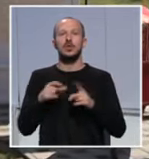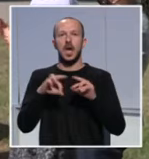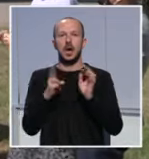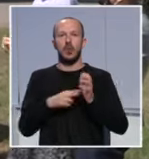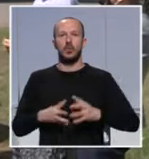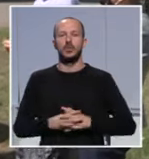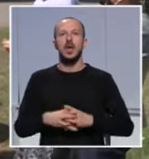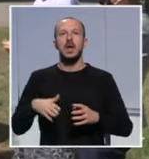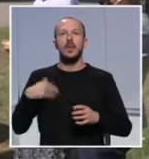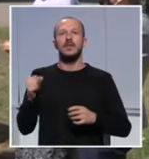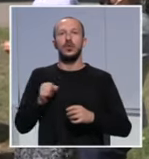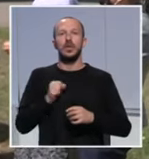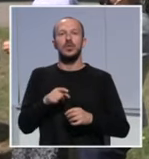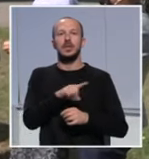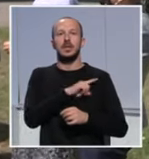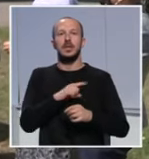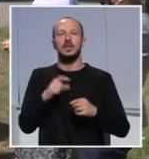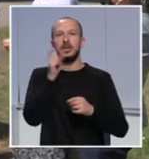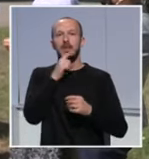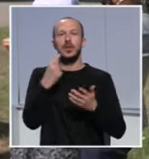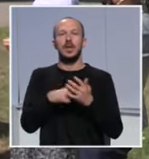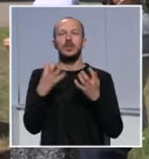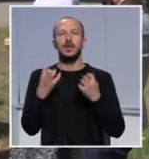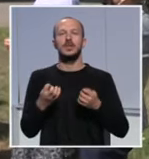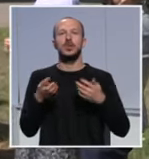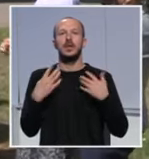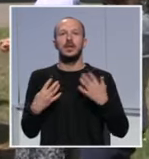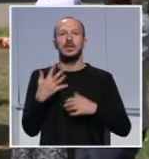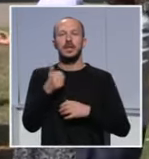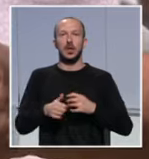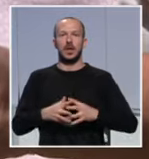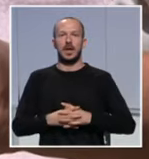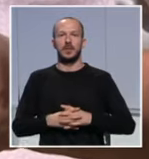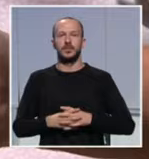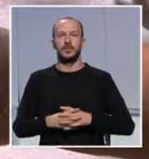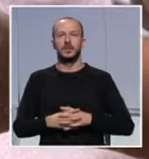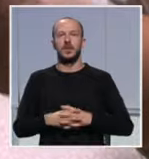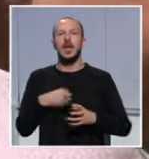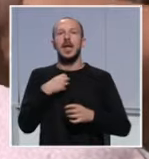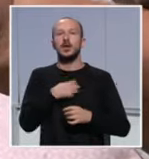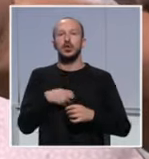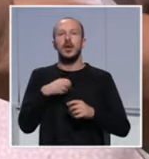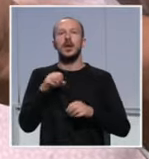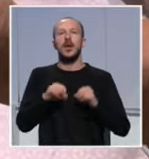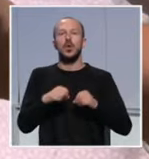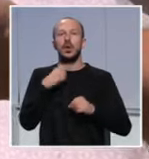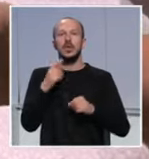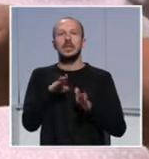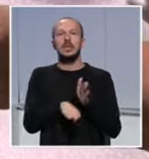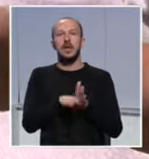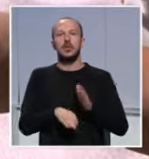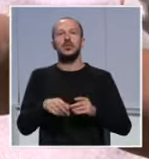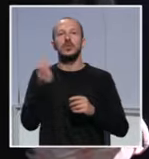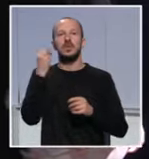Draganom, mladim vojnikom stradalim u septembru 1995. godine. Razočarana je, kako tvrdi,